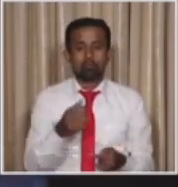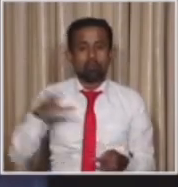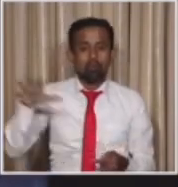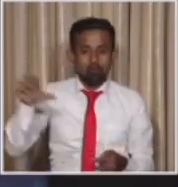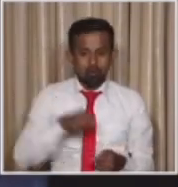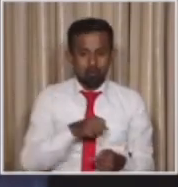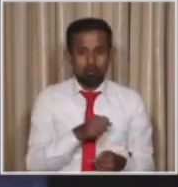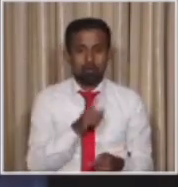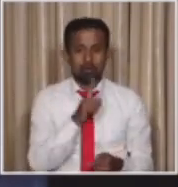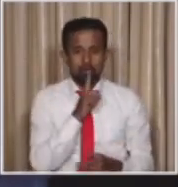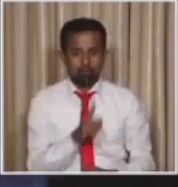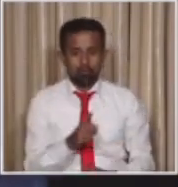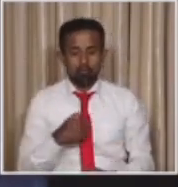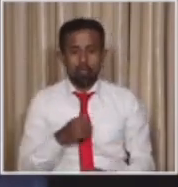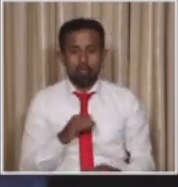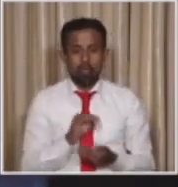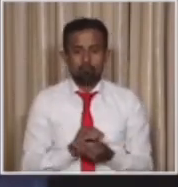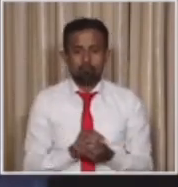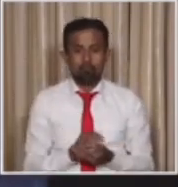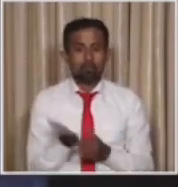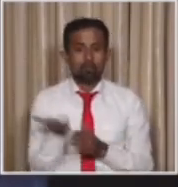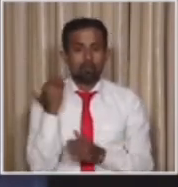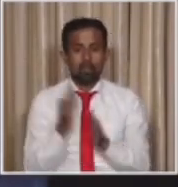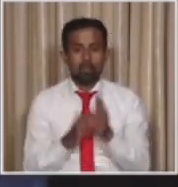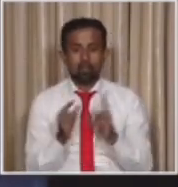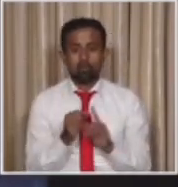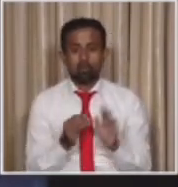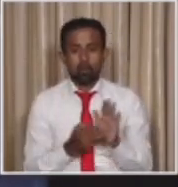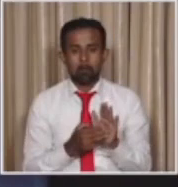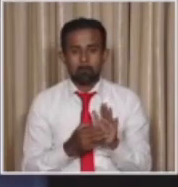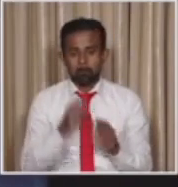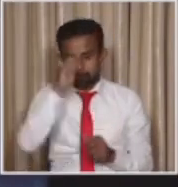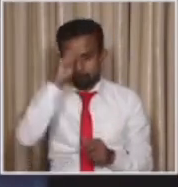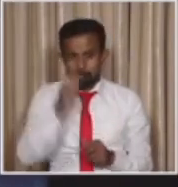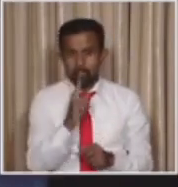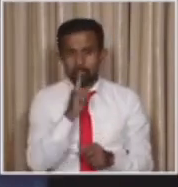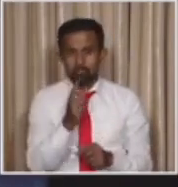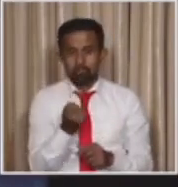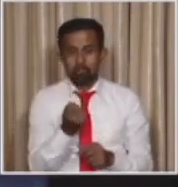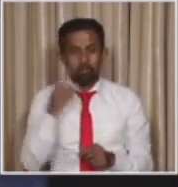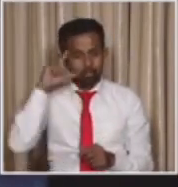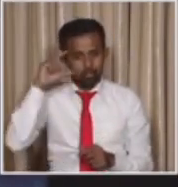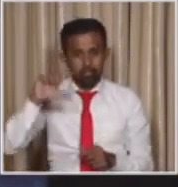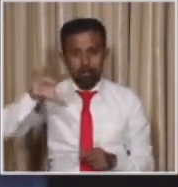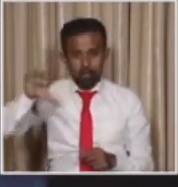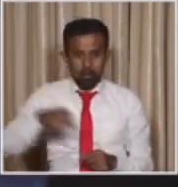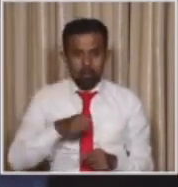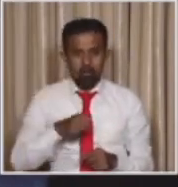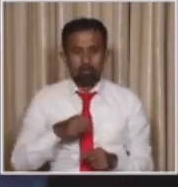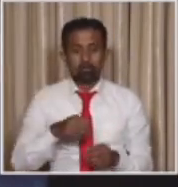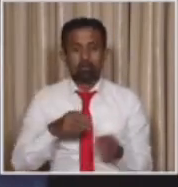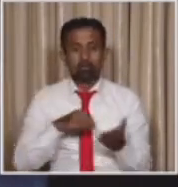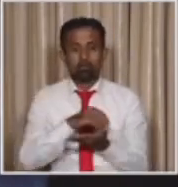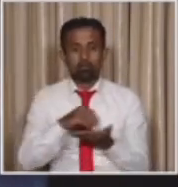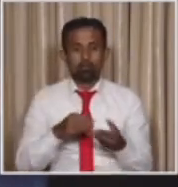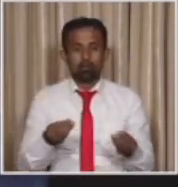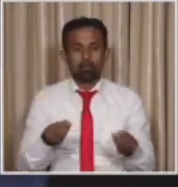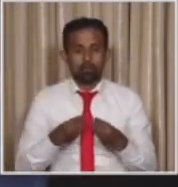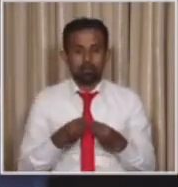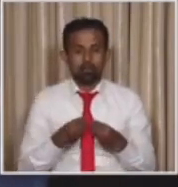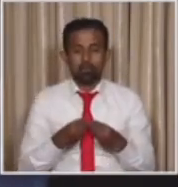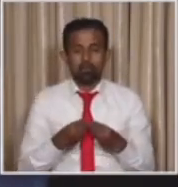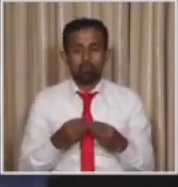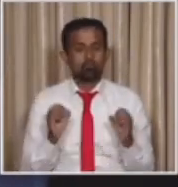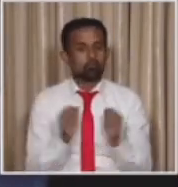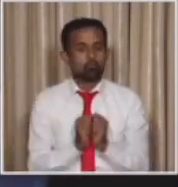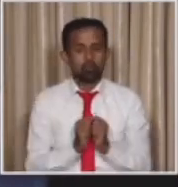කියලා ප්‍රකාශ කරපුව මේ අපේ ගාව තියෙනවා හිටු අමාත්‍ය මහින්දානන්ද අලුත්ගම ඇතුමා කෝ අපි සල්ලි චීනෙන් ගන්නවා නැත්නම් වෙනුවට පෝරගෙනවා අද වෙනකන් කිසිම දෙයක්